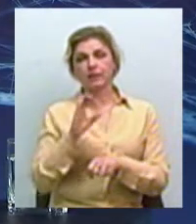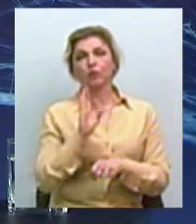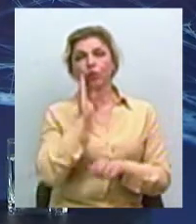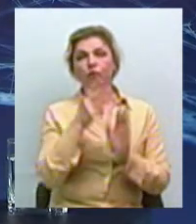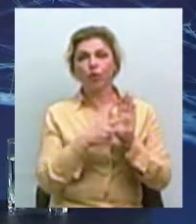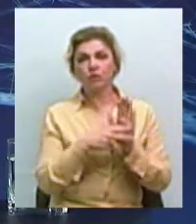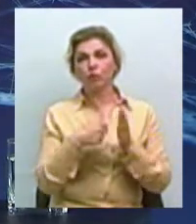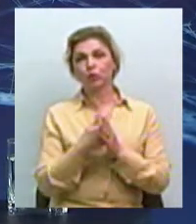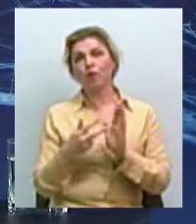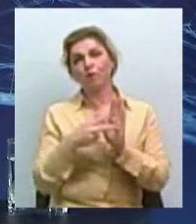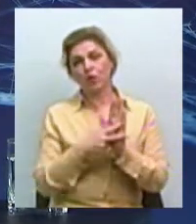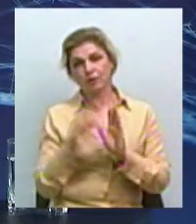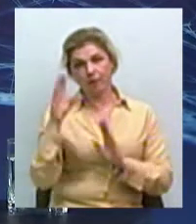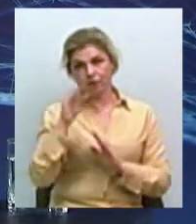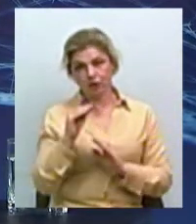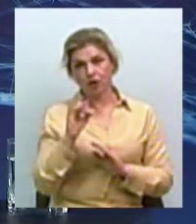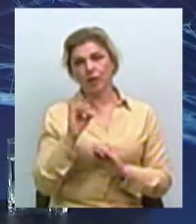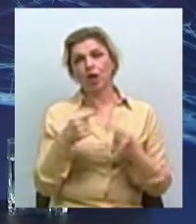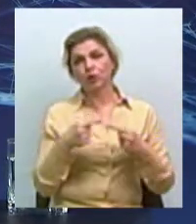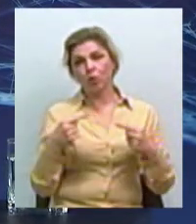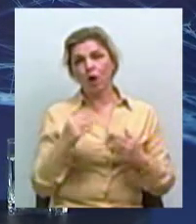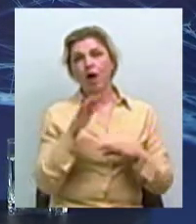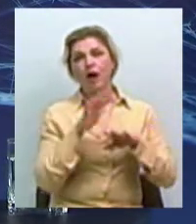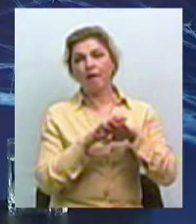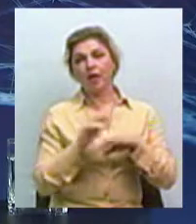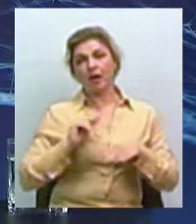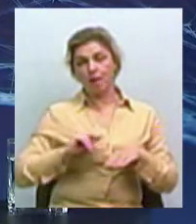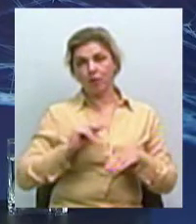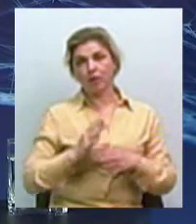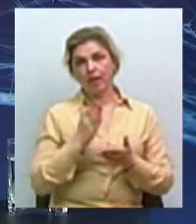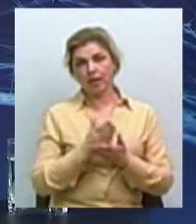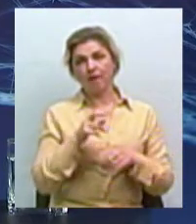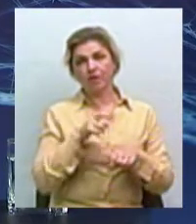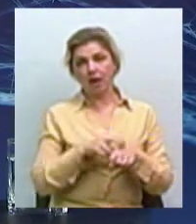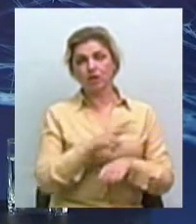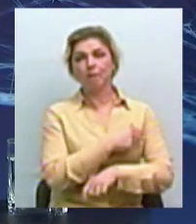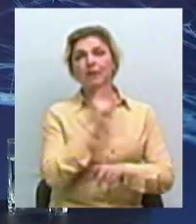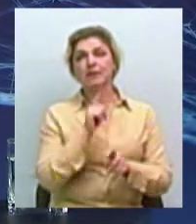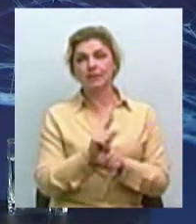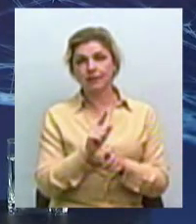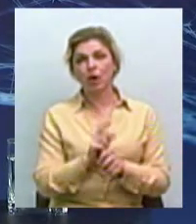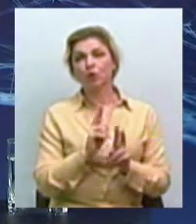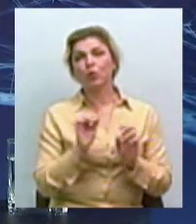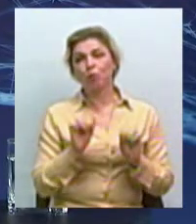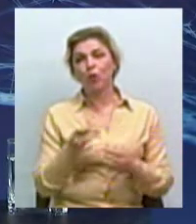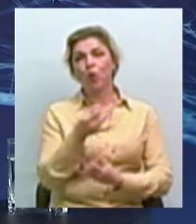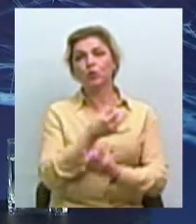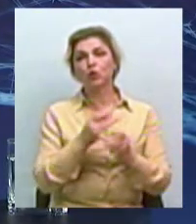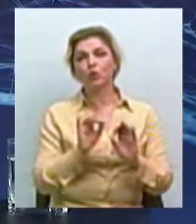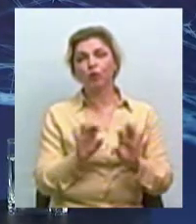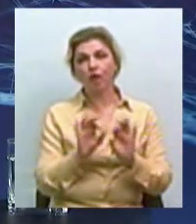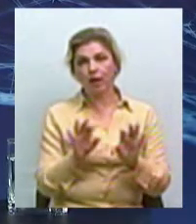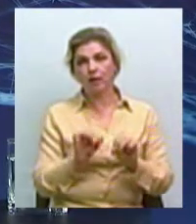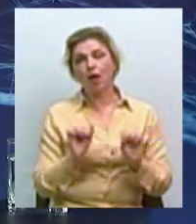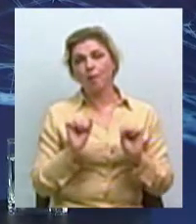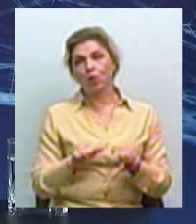до 8 або з іншого графіку роботи, наявний лікар, медична сестра, які можуть проконсультувати,